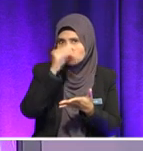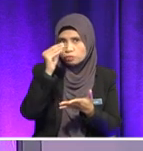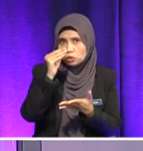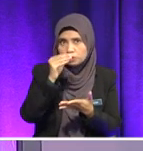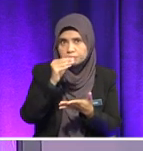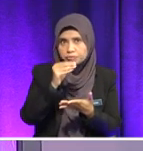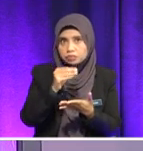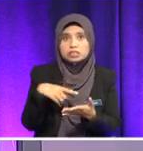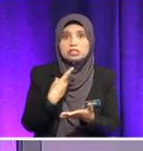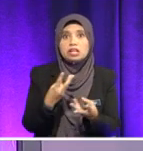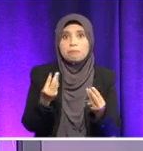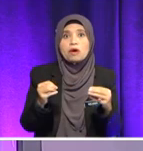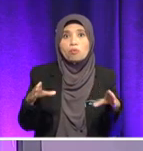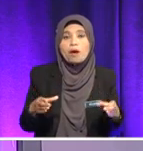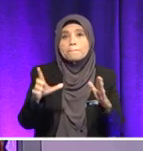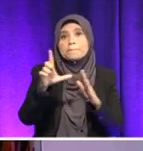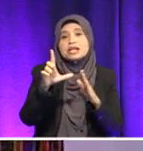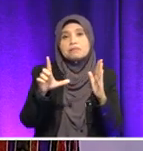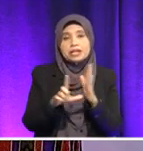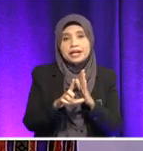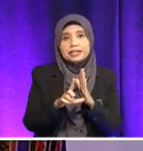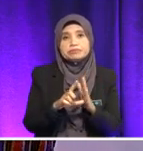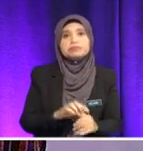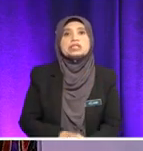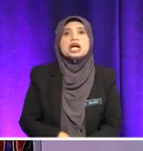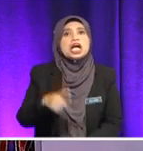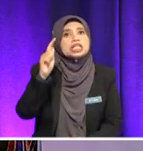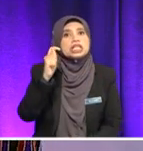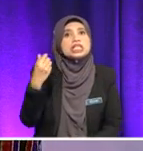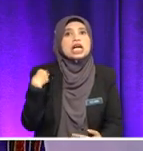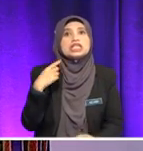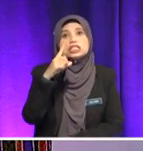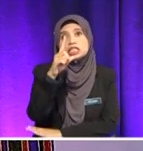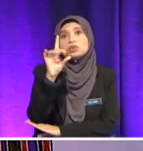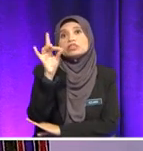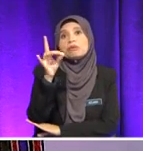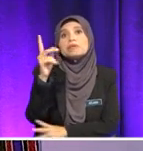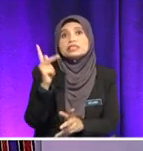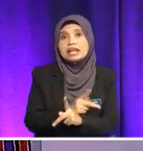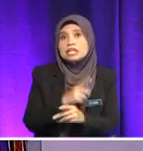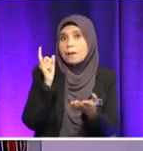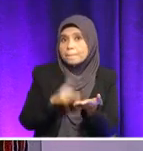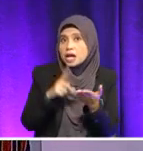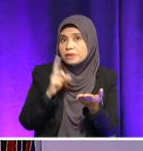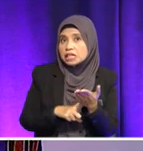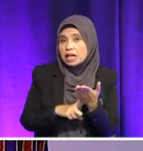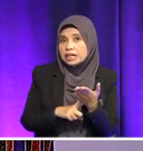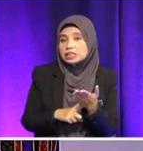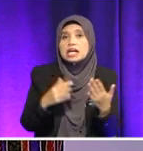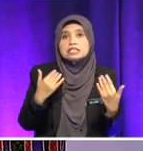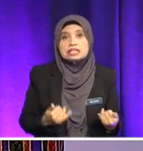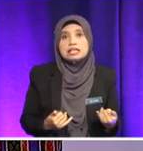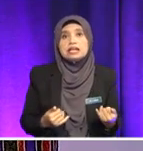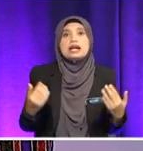dia punya perlembagaan baik kalau tadi ada 10018 kali perbincangan kita ada sekarang